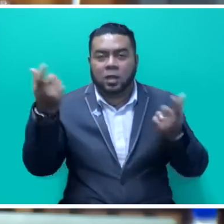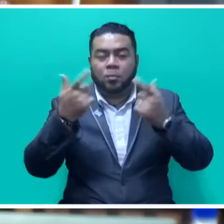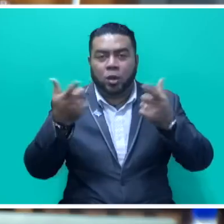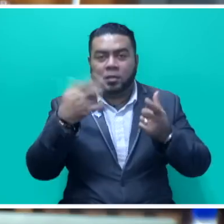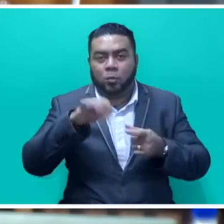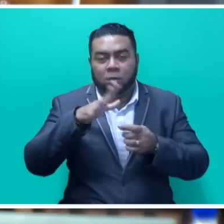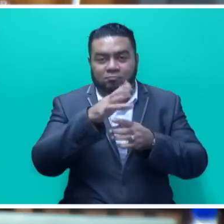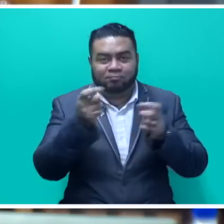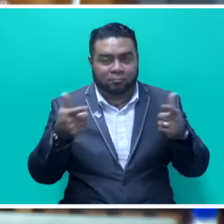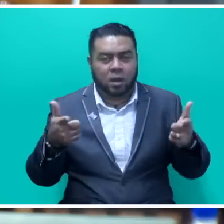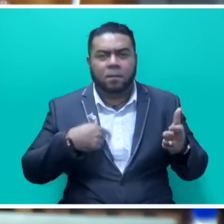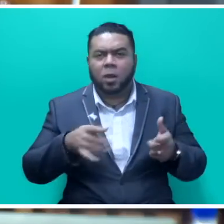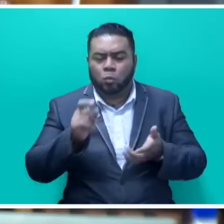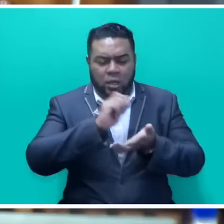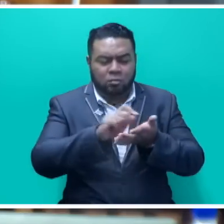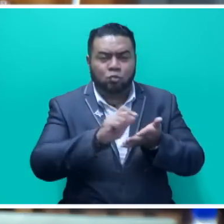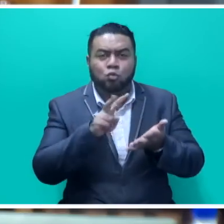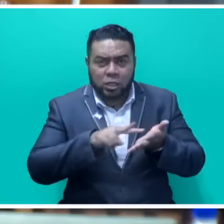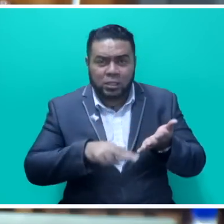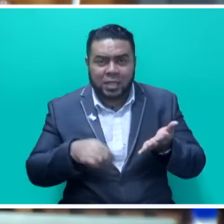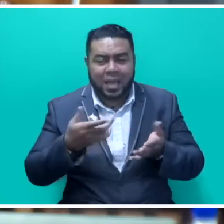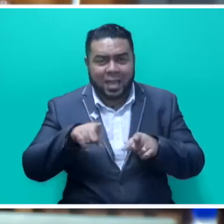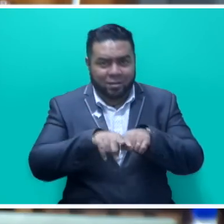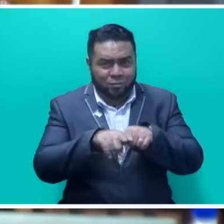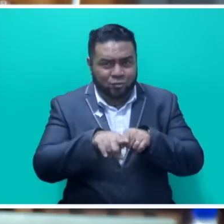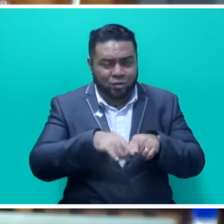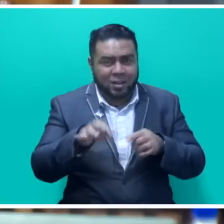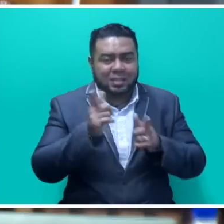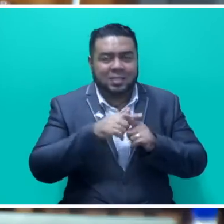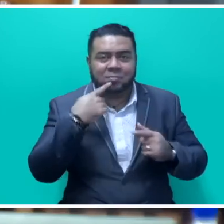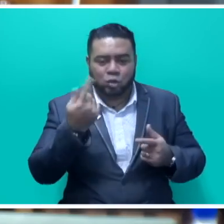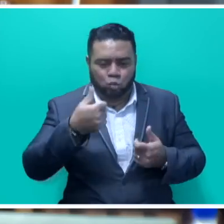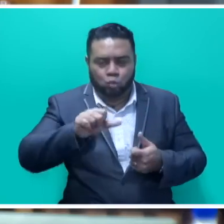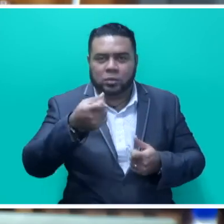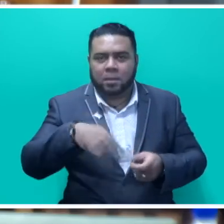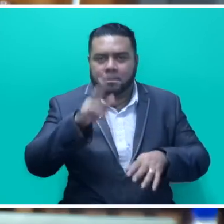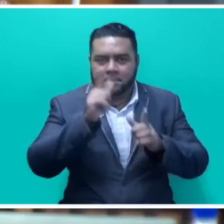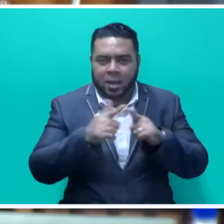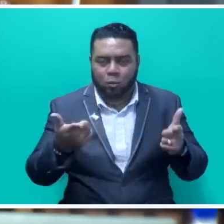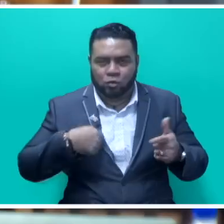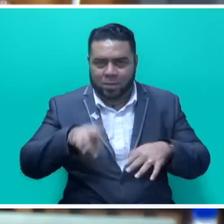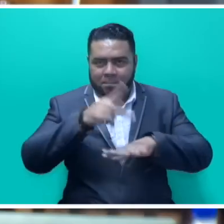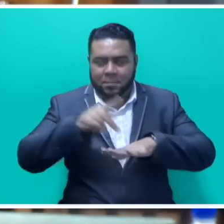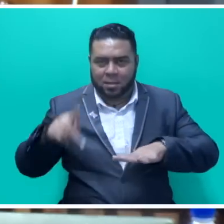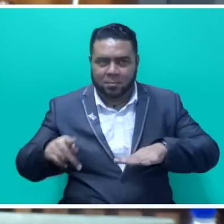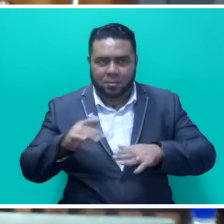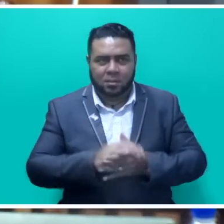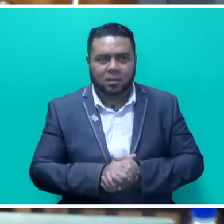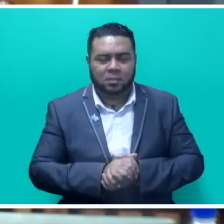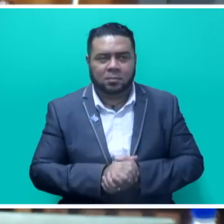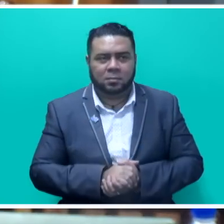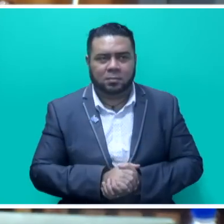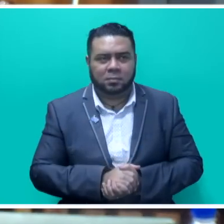की पढ़ाई लिखाई भी होती है, हिंदी के जो विशेषज्ञ हैं वो इस सम्मेलन में भाग ले रहे